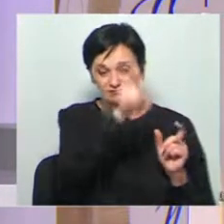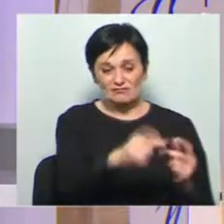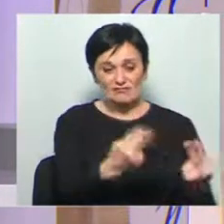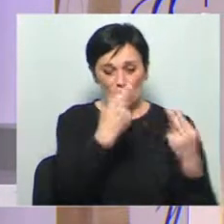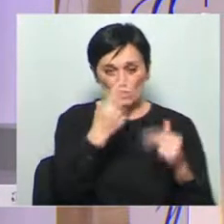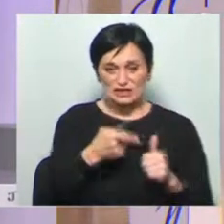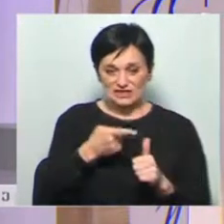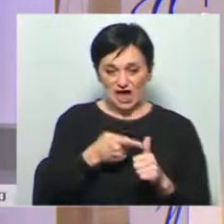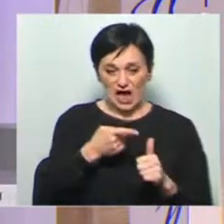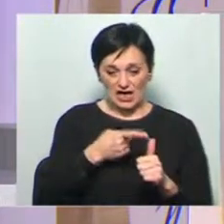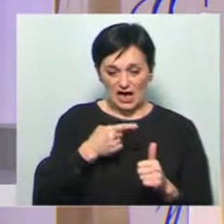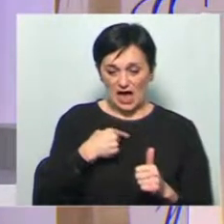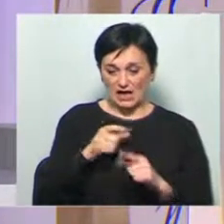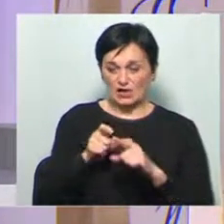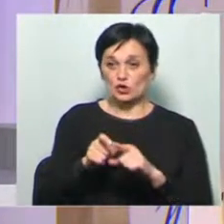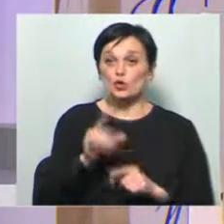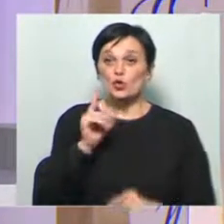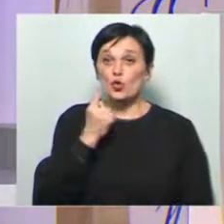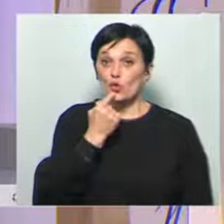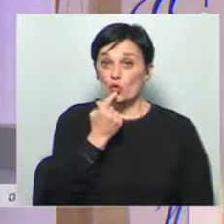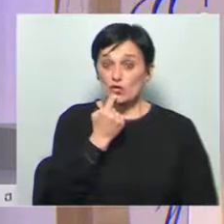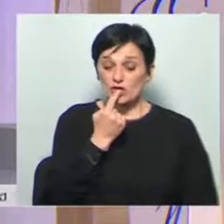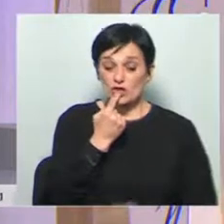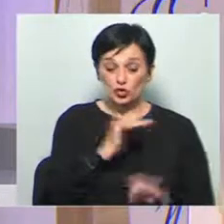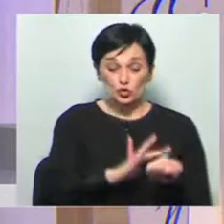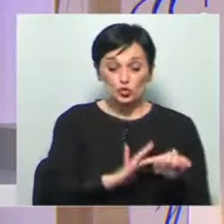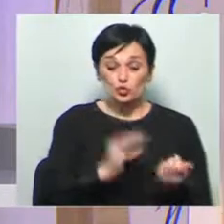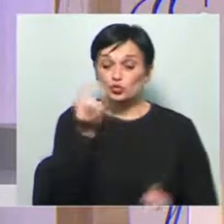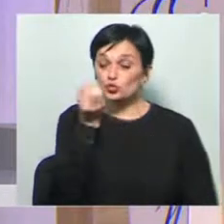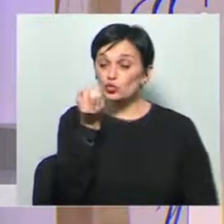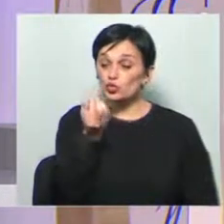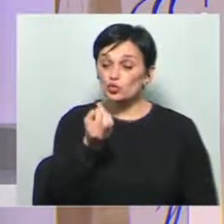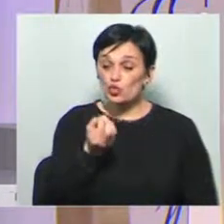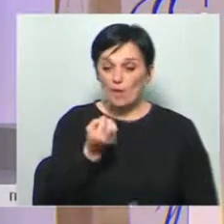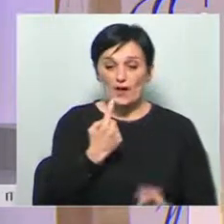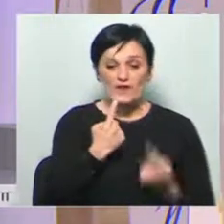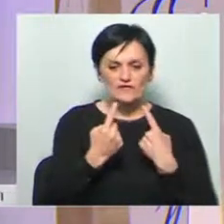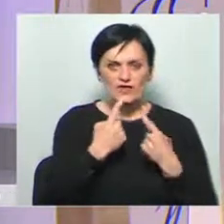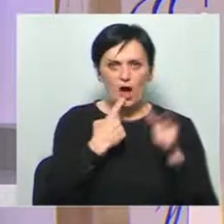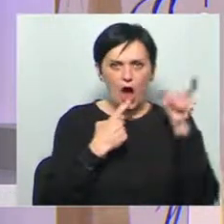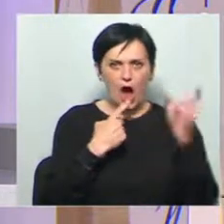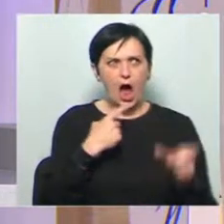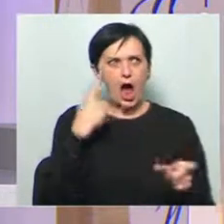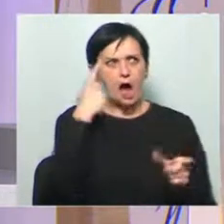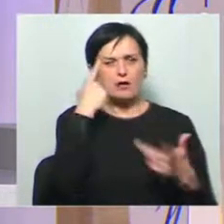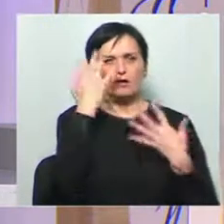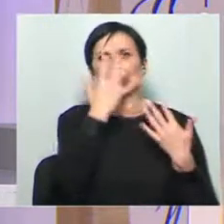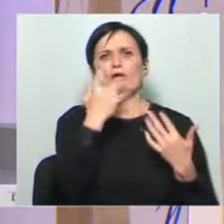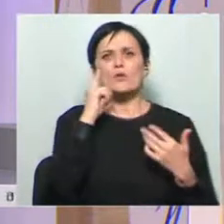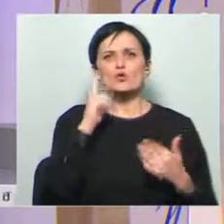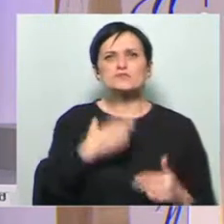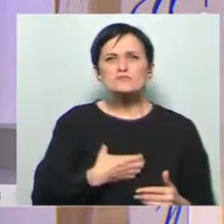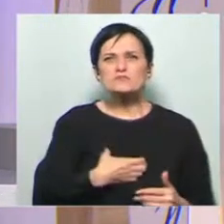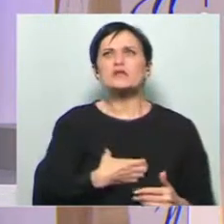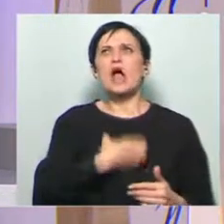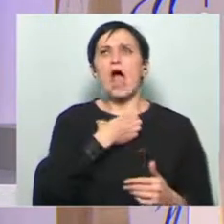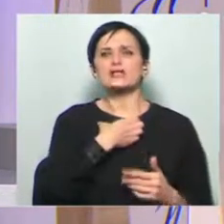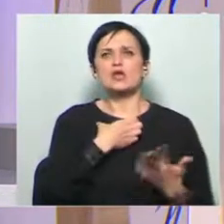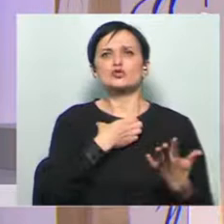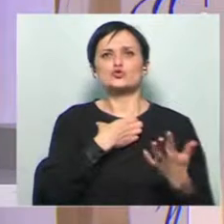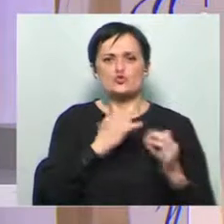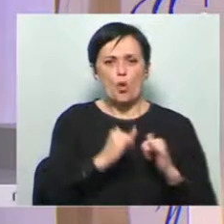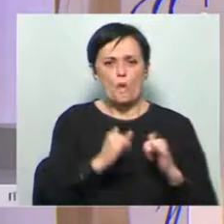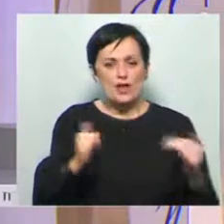როდესაც თრომბზე ვლაპარაკობთ, ადამიანთა წარმოსახვაში, როგორც წესი, ეს არის მწავედ განვითარებული კატასტროფა,